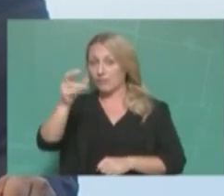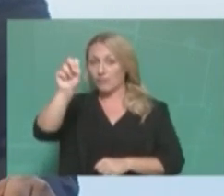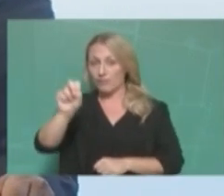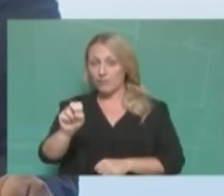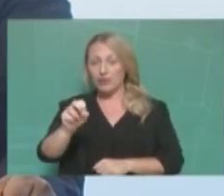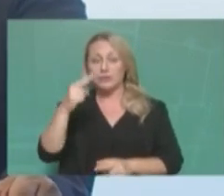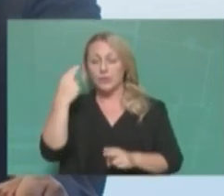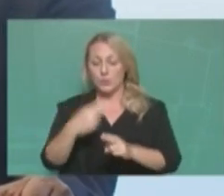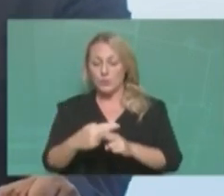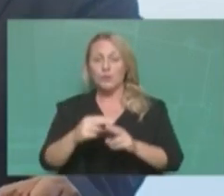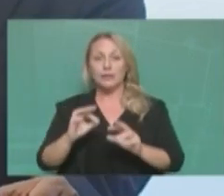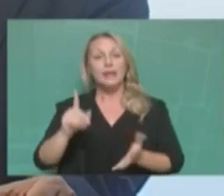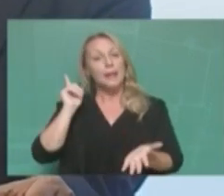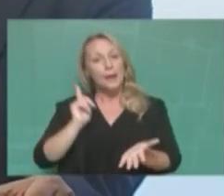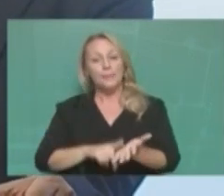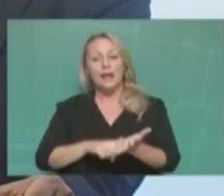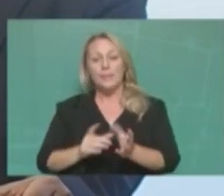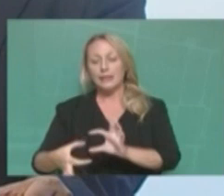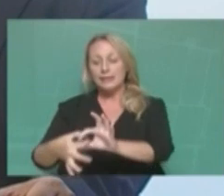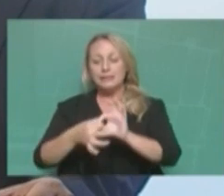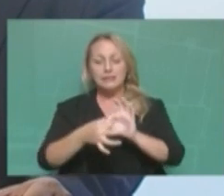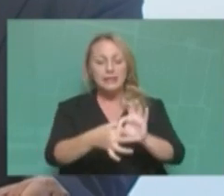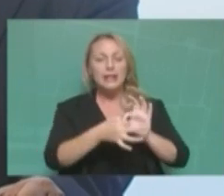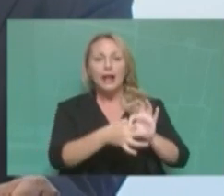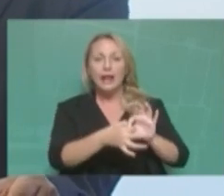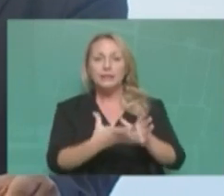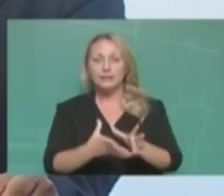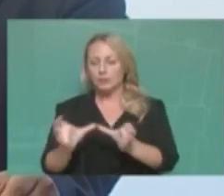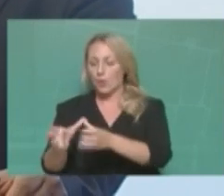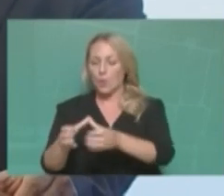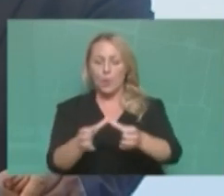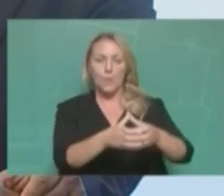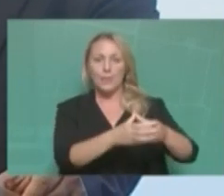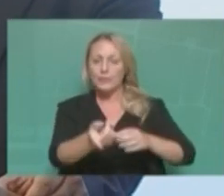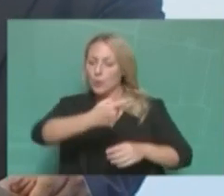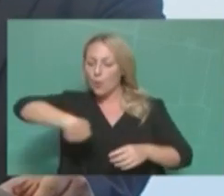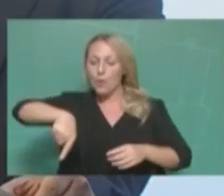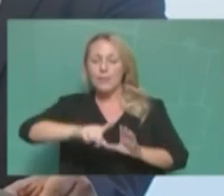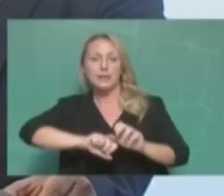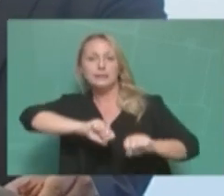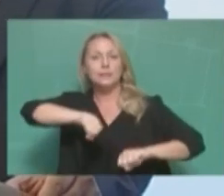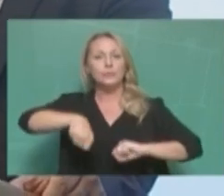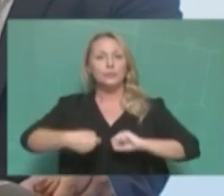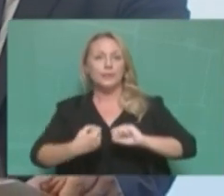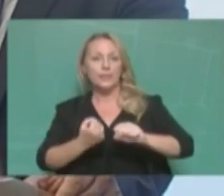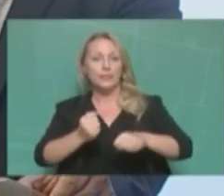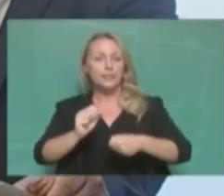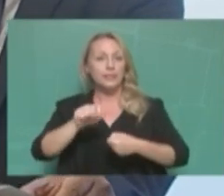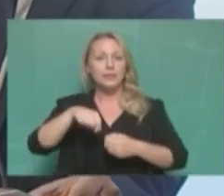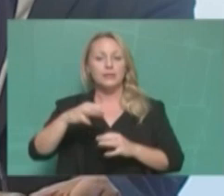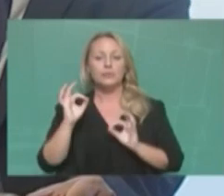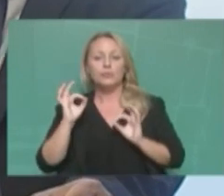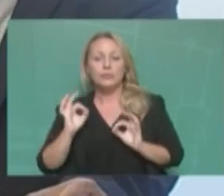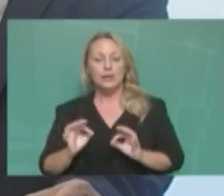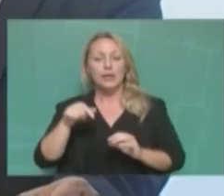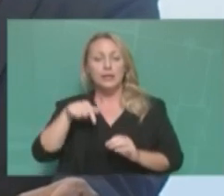κόπο να συνεργαστούν, να συγκλίνουν και να προσπαθήσουν μαζί όλες οι δημοτικές κινήσεις